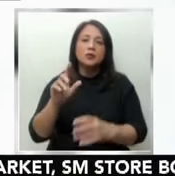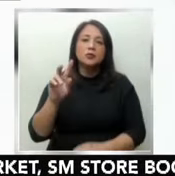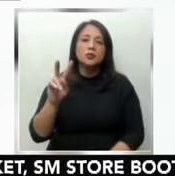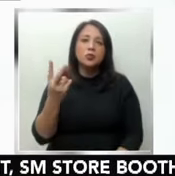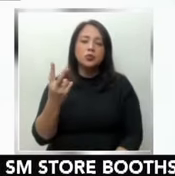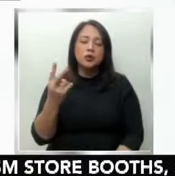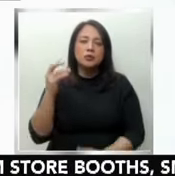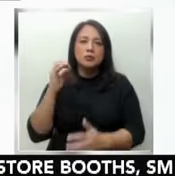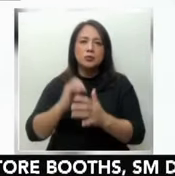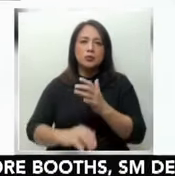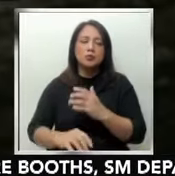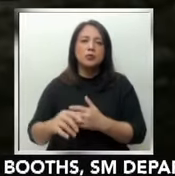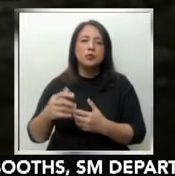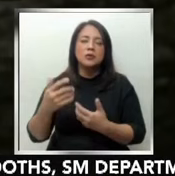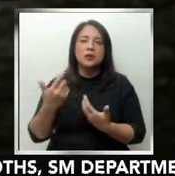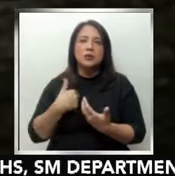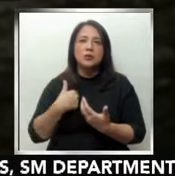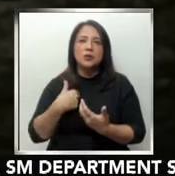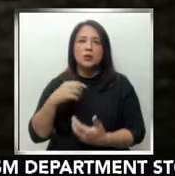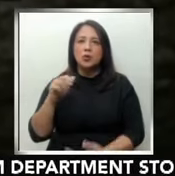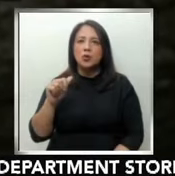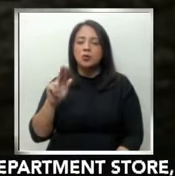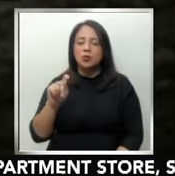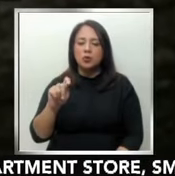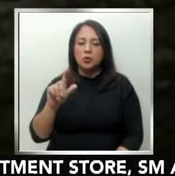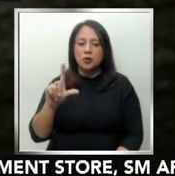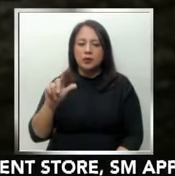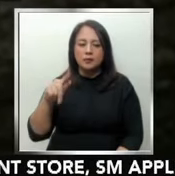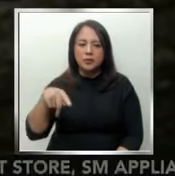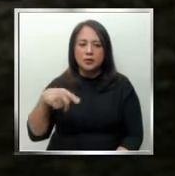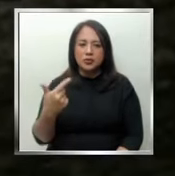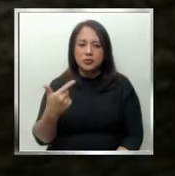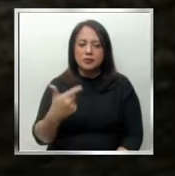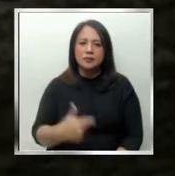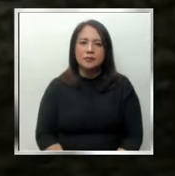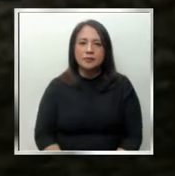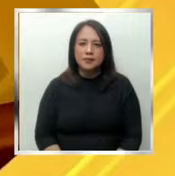sa kada litro ng auto LPG